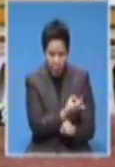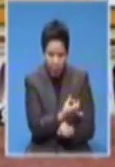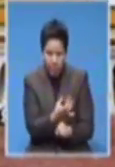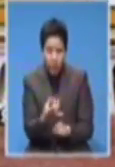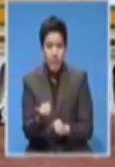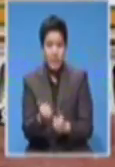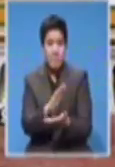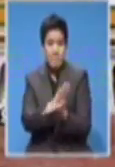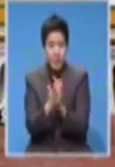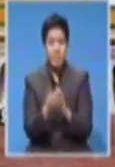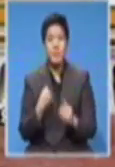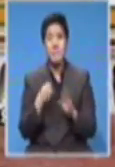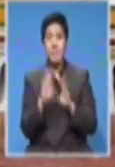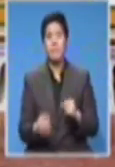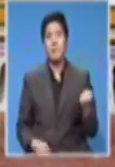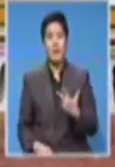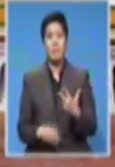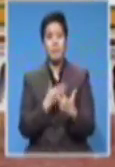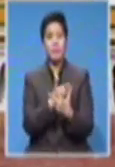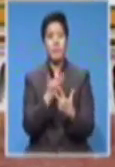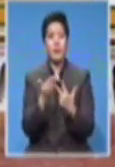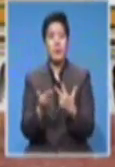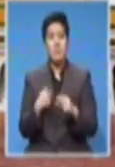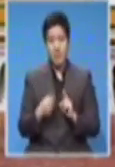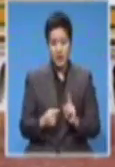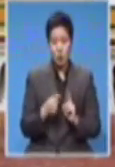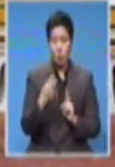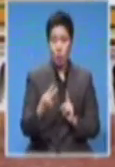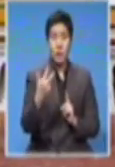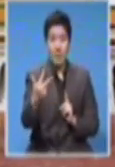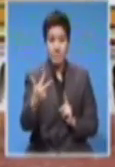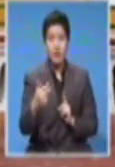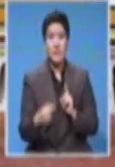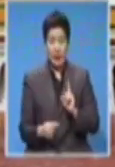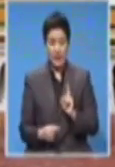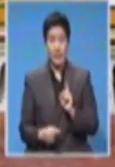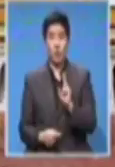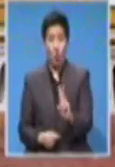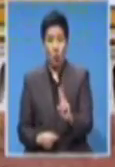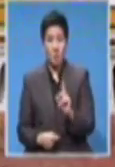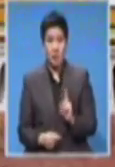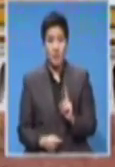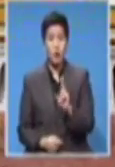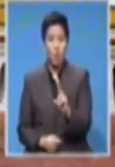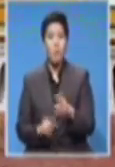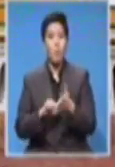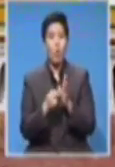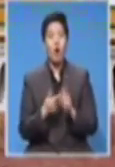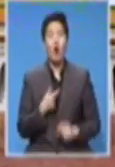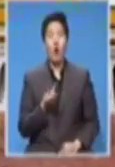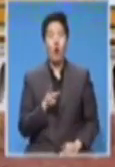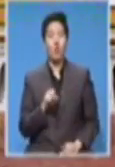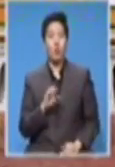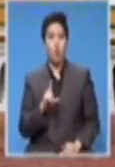ไปรูปเนี่ยมันมี3ระยะด้วยกันผมเคยบอกไปแล้วนะครับระยะ1 2 3ของคสช.รัฐบาล1 2เนี่ยคือรัฐคือคสช.กับรัฐ